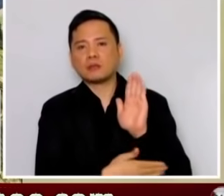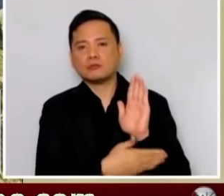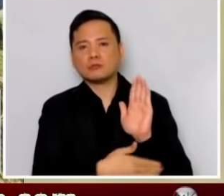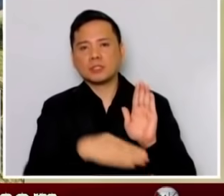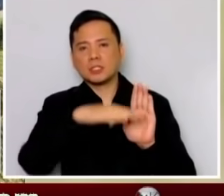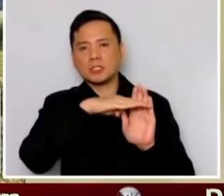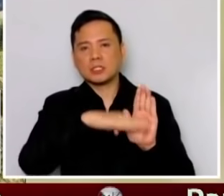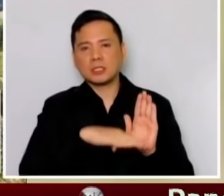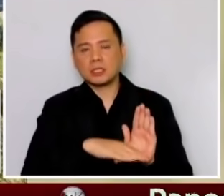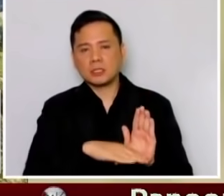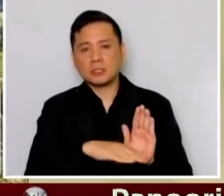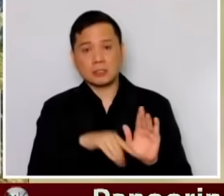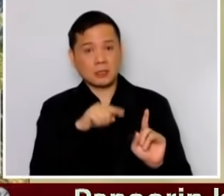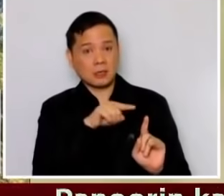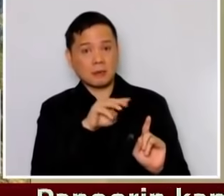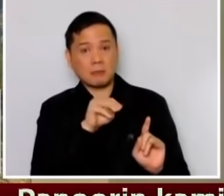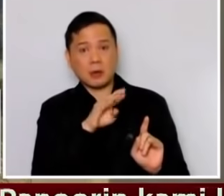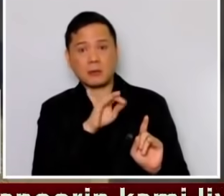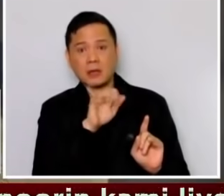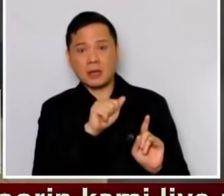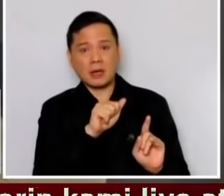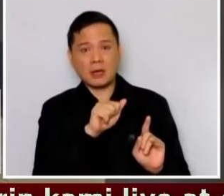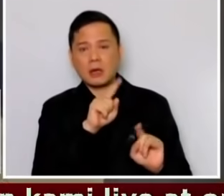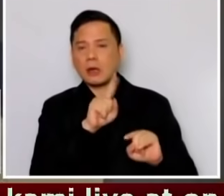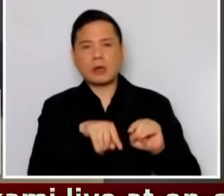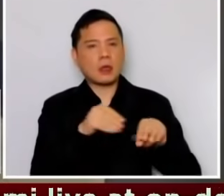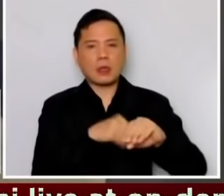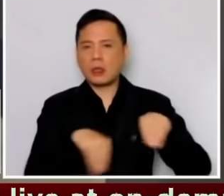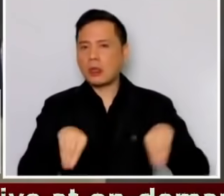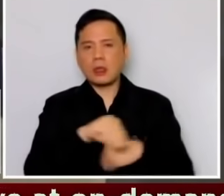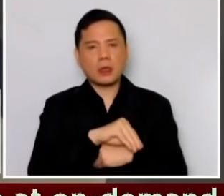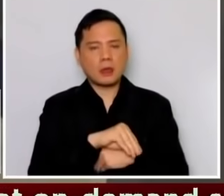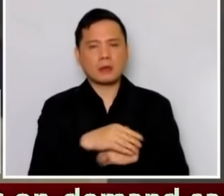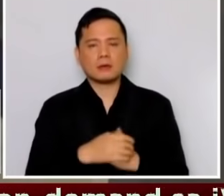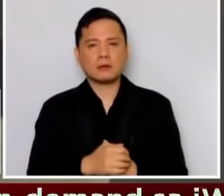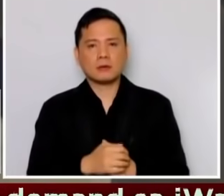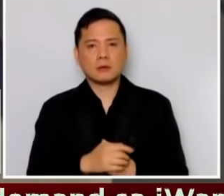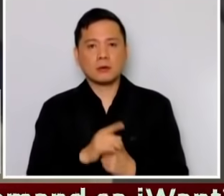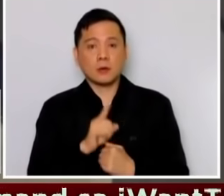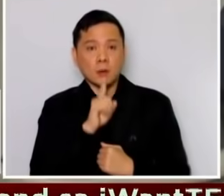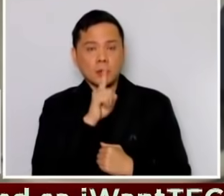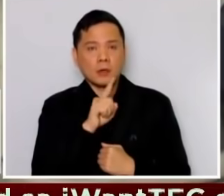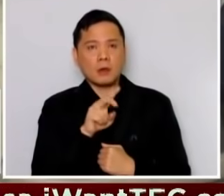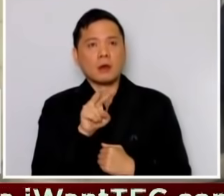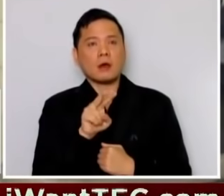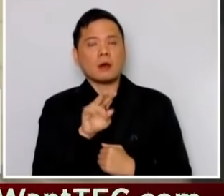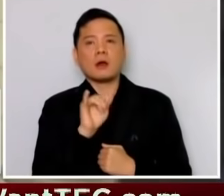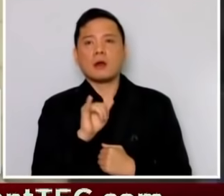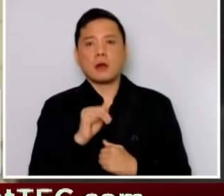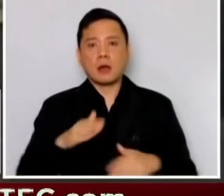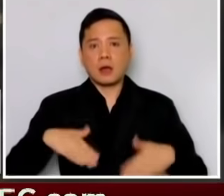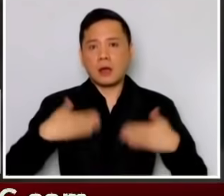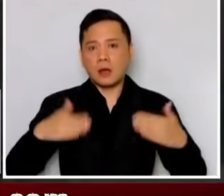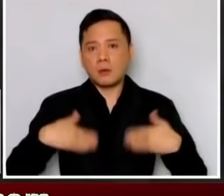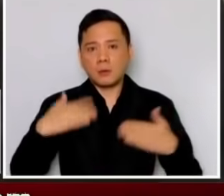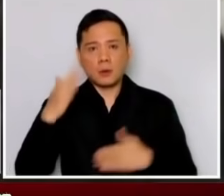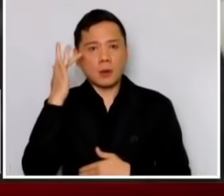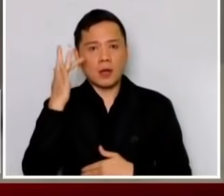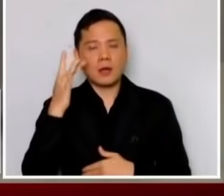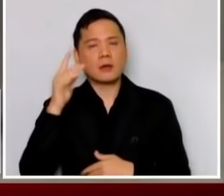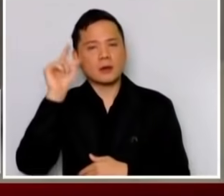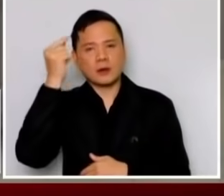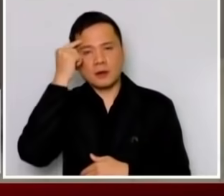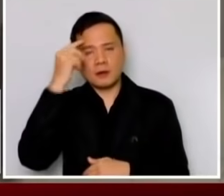pauwi, non-refundable. Kaya naman laking tuwa niya nang mabalitaan na may repatriation flights na hinahanda ang